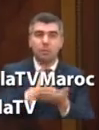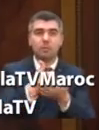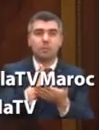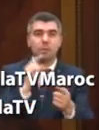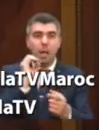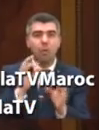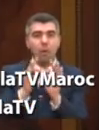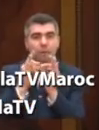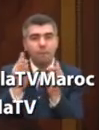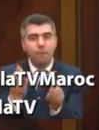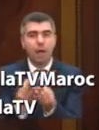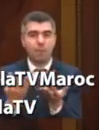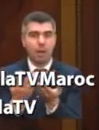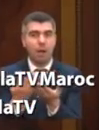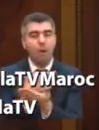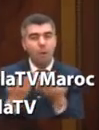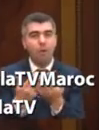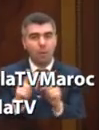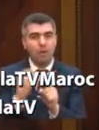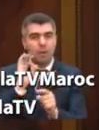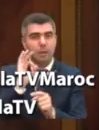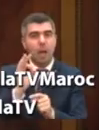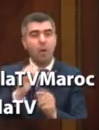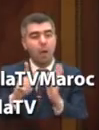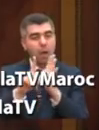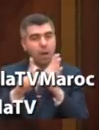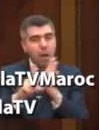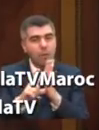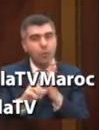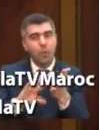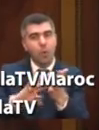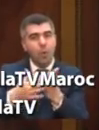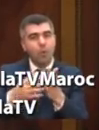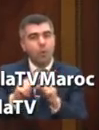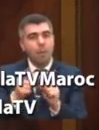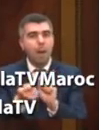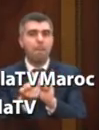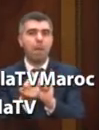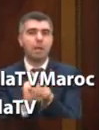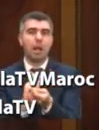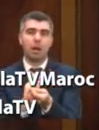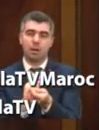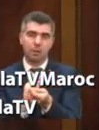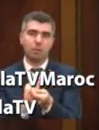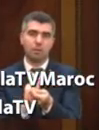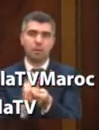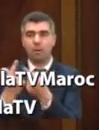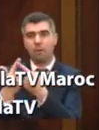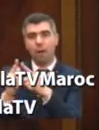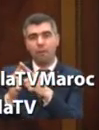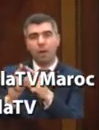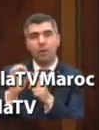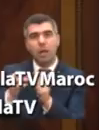وذويه عبر الضغط على سلطات الاحتلال من أجل إلغاء كافة التشريعات التي تنتهك القواعد